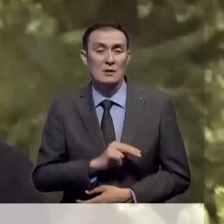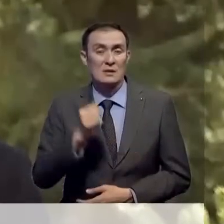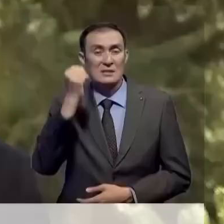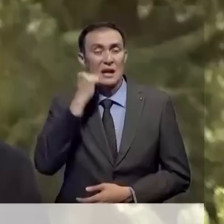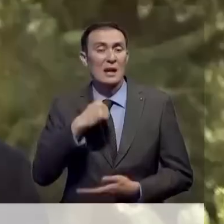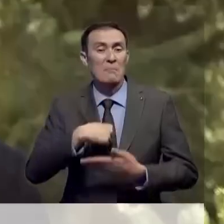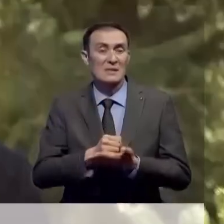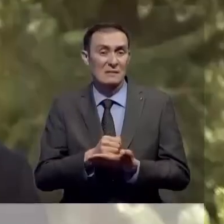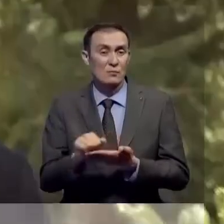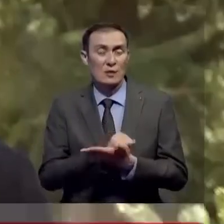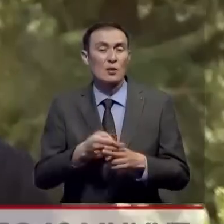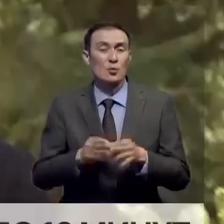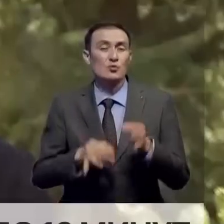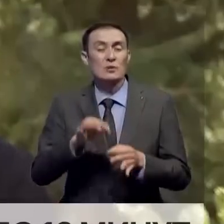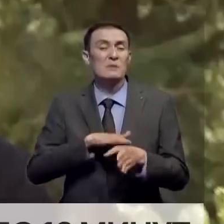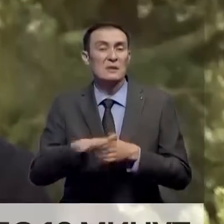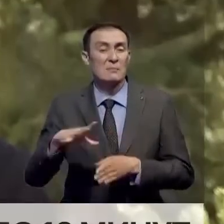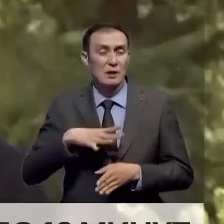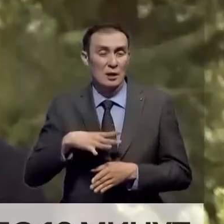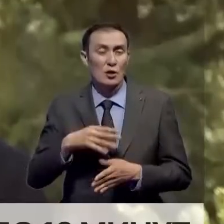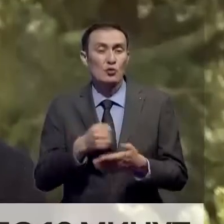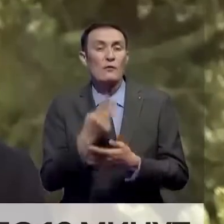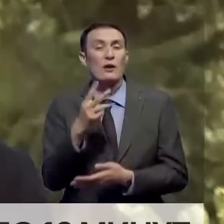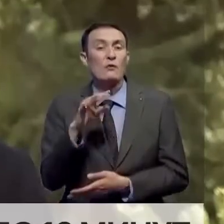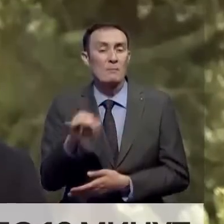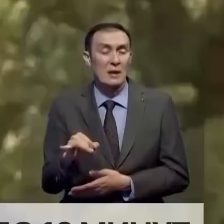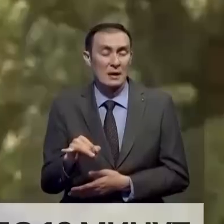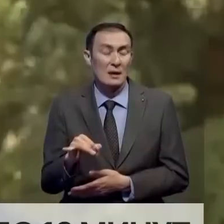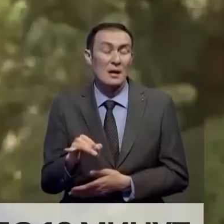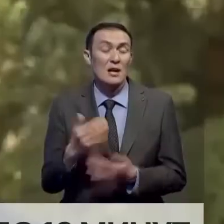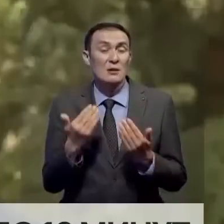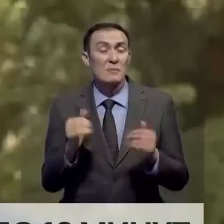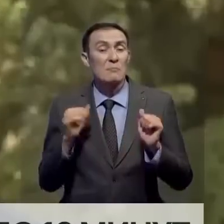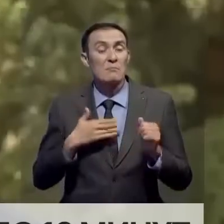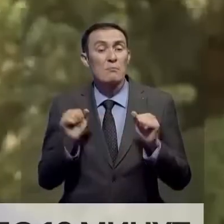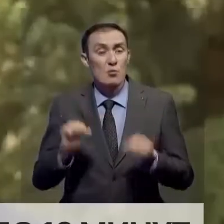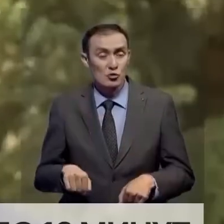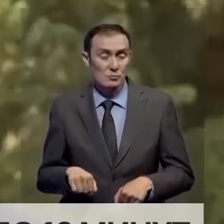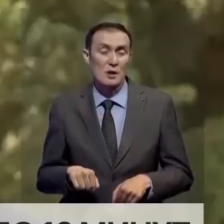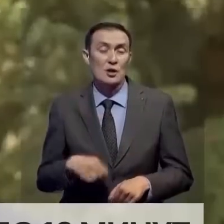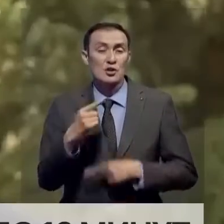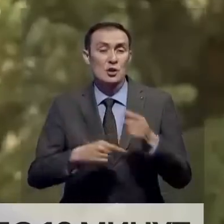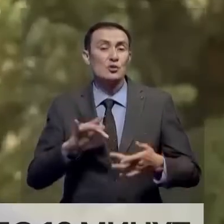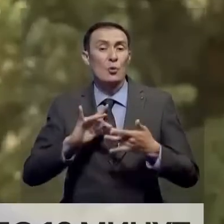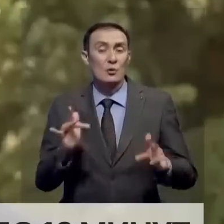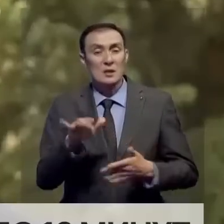старых постановлений, которые вот судебные исполнители до 2 мая выносили. Мы можем онлайн